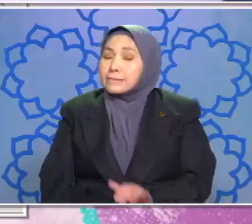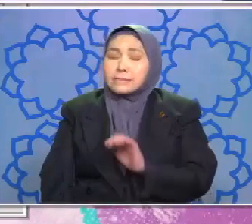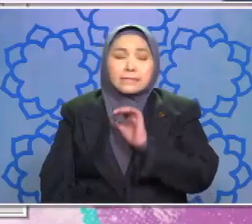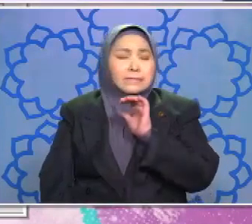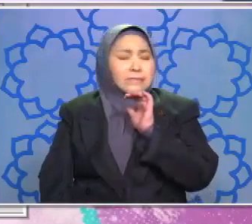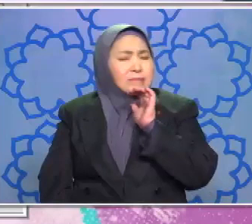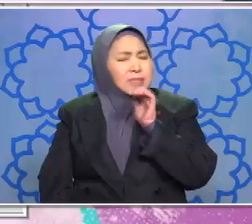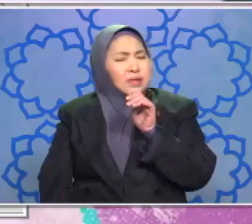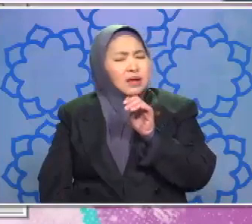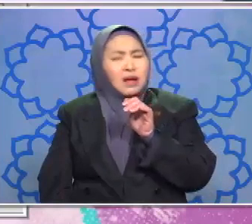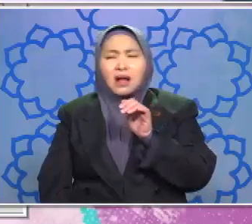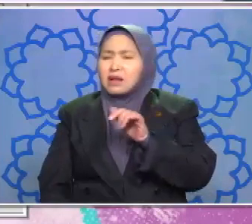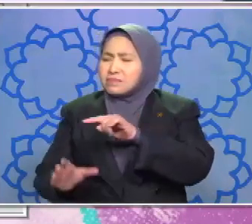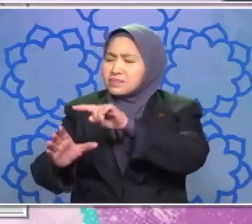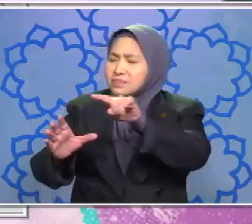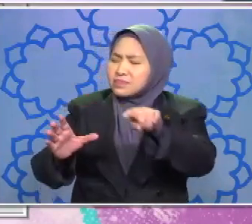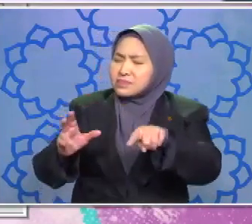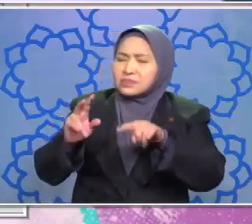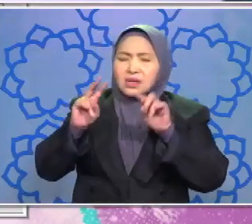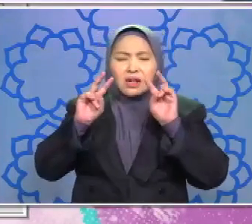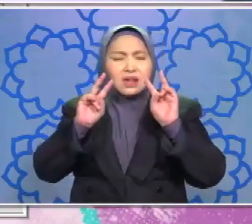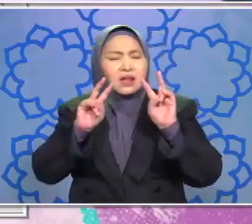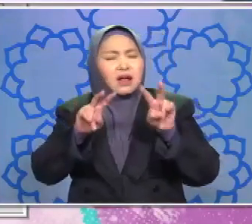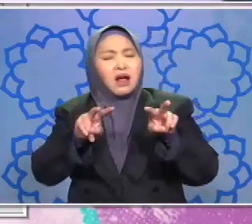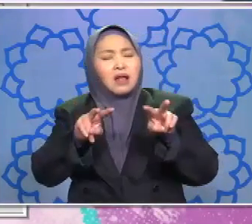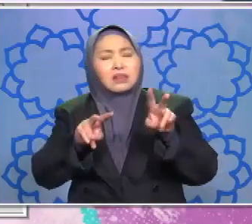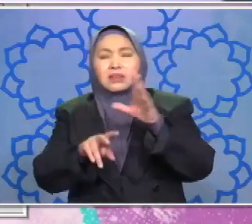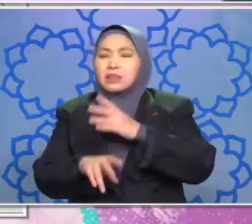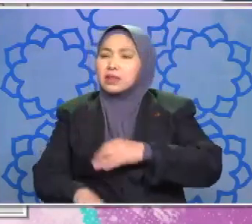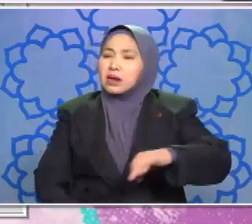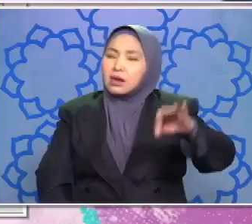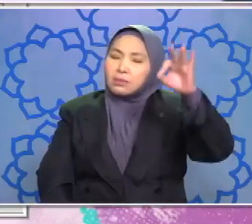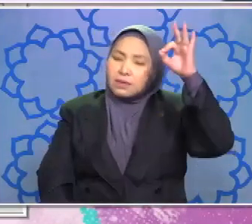Awalam yarau ila ma